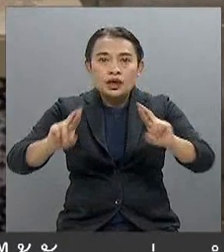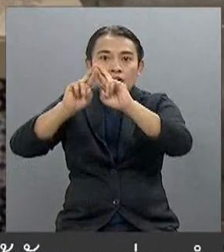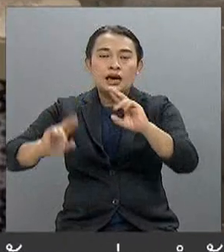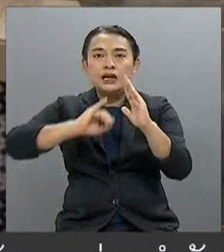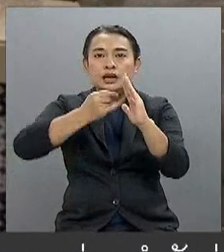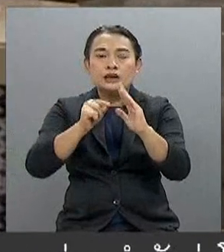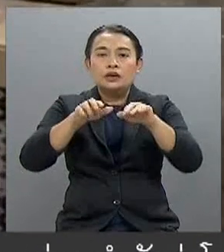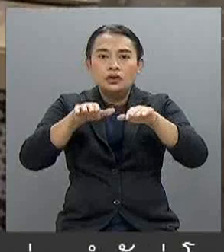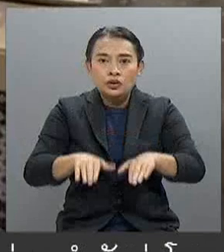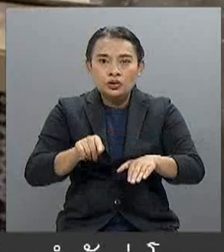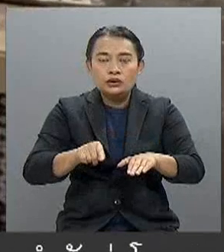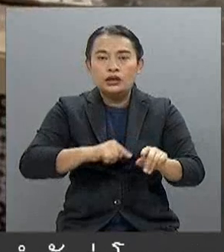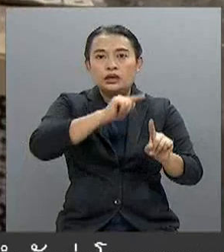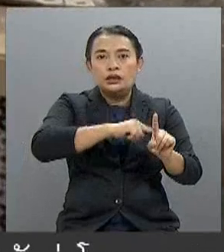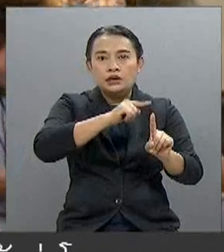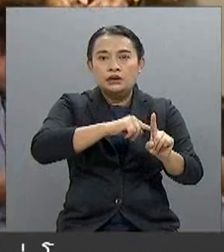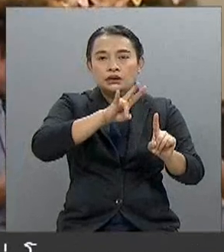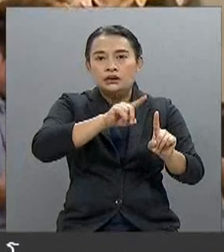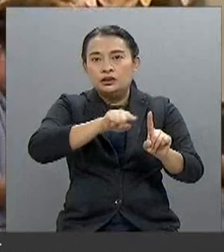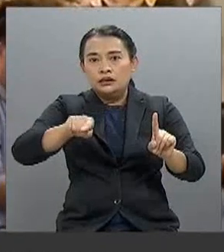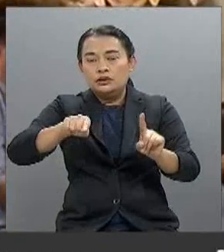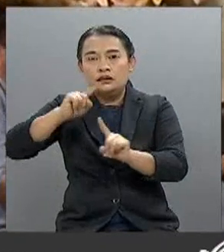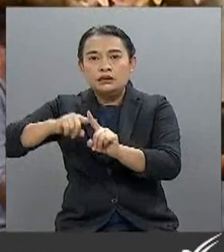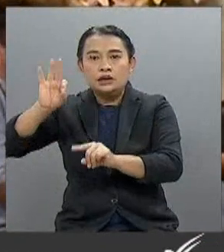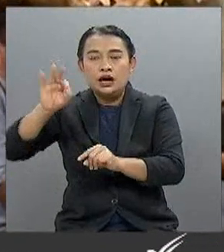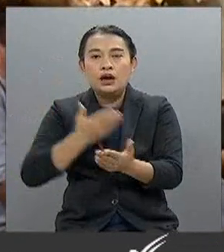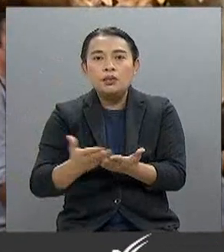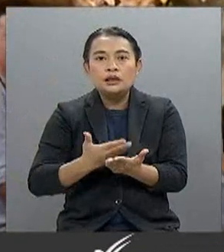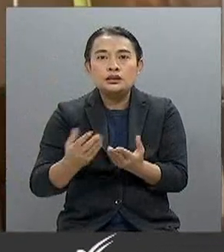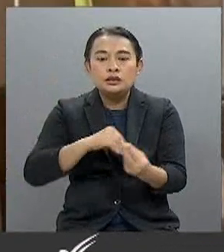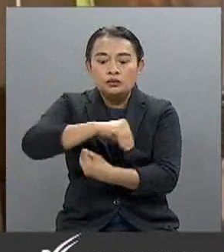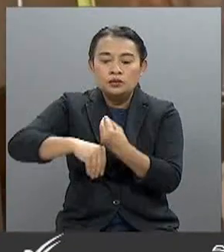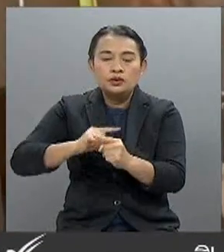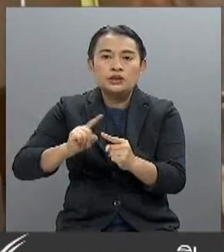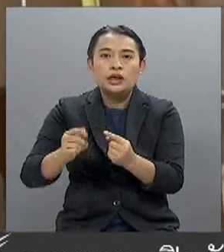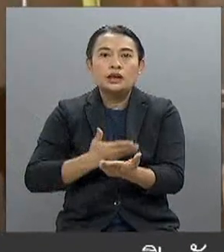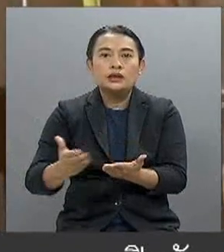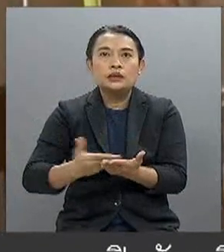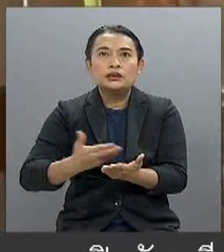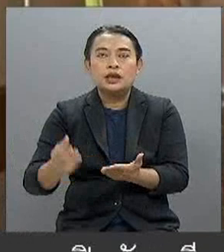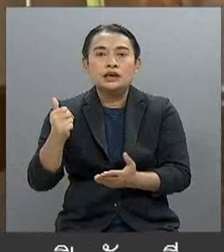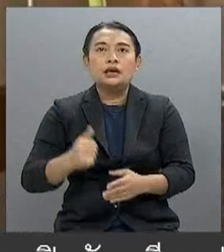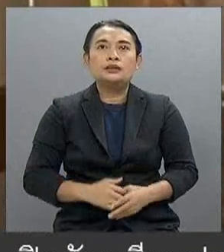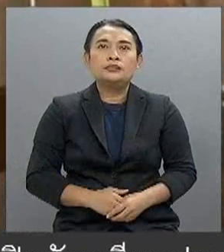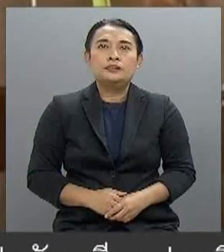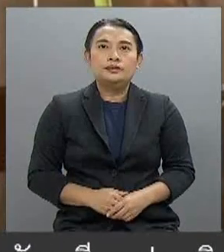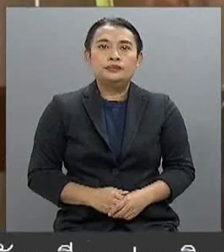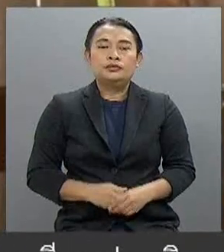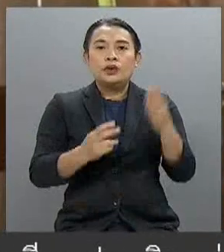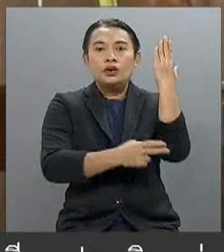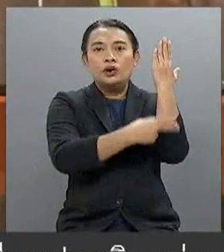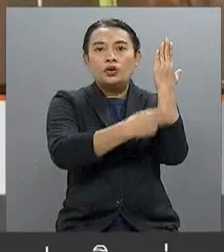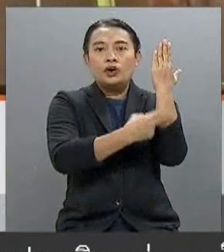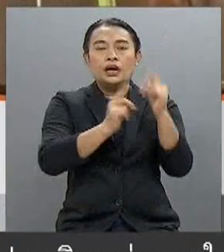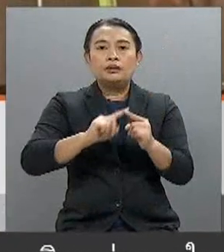งเดือนกันยายนเพื่อกระตุ้นการใช้จ่ายครับ ตอนเย็นเนี่ยเกือบทุกโรงแรมก็จะมีเรื่อง